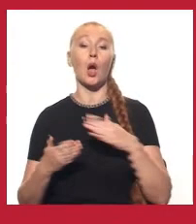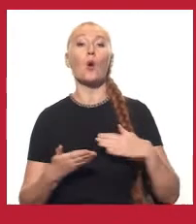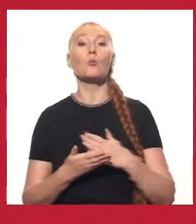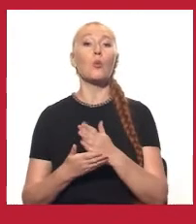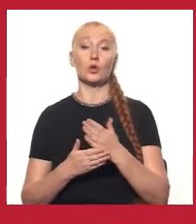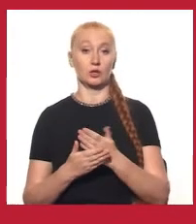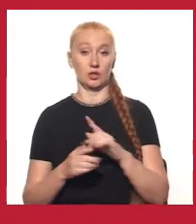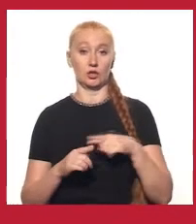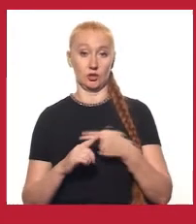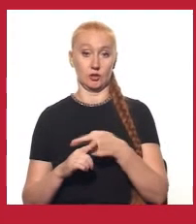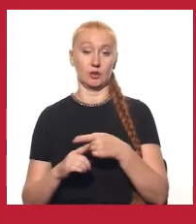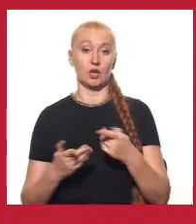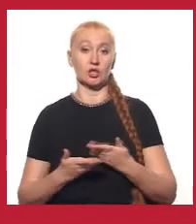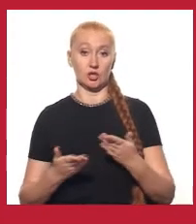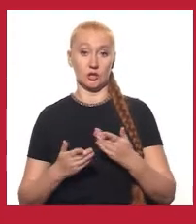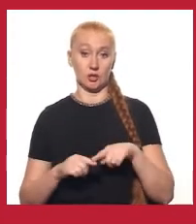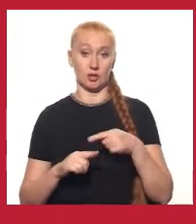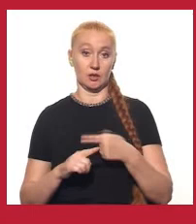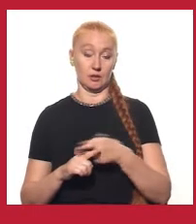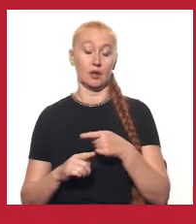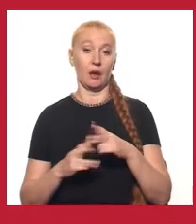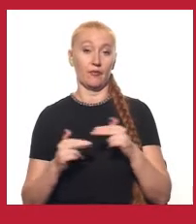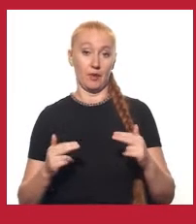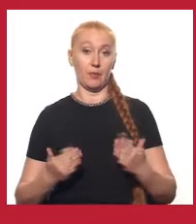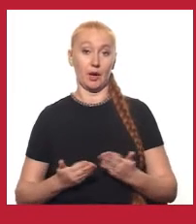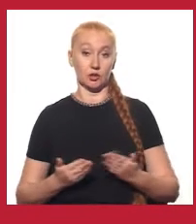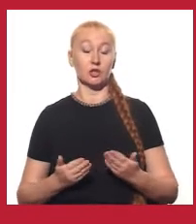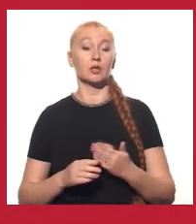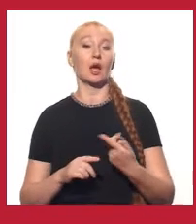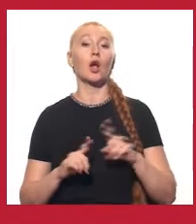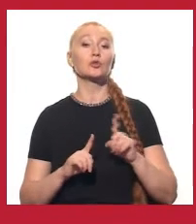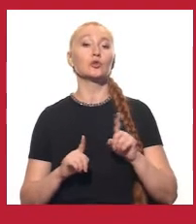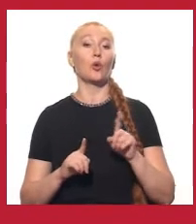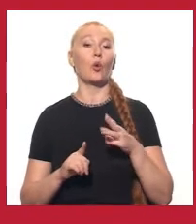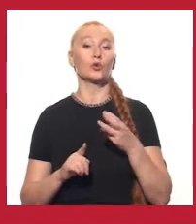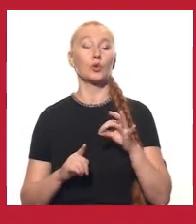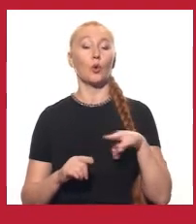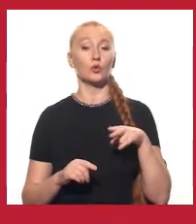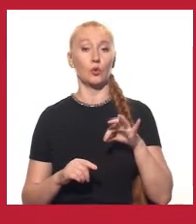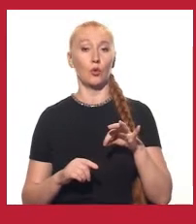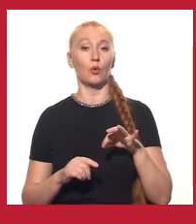щодо політичної повістки дня, щодо політичної повістки мешканців, щодо